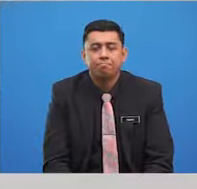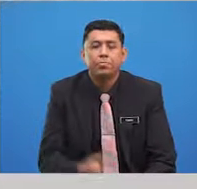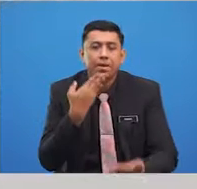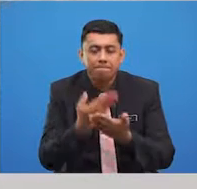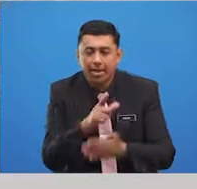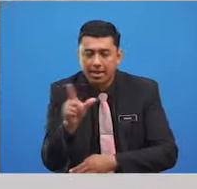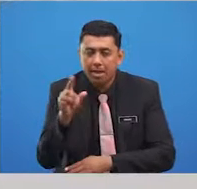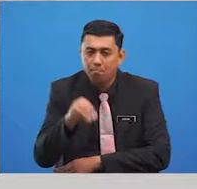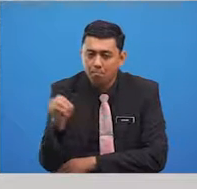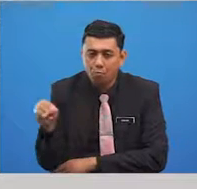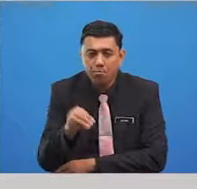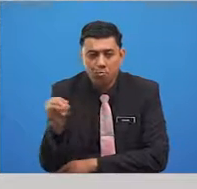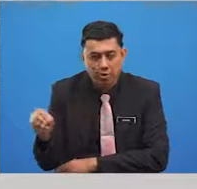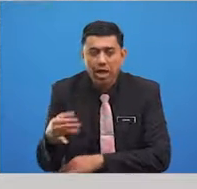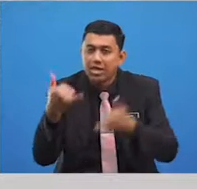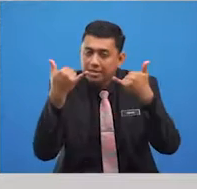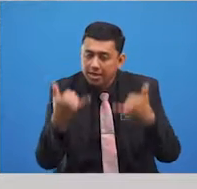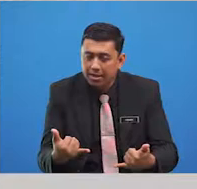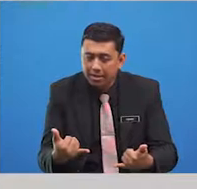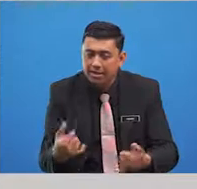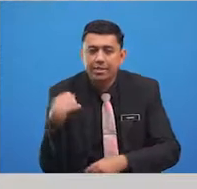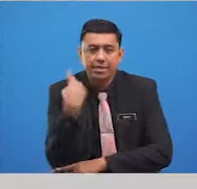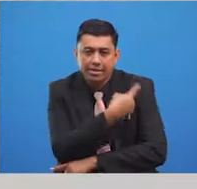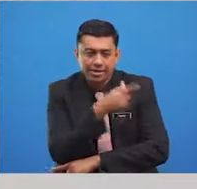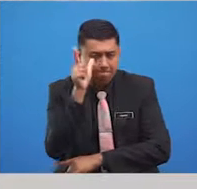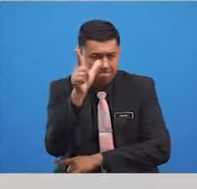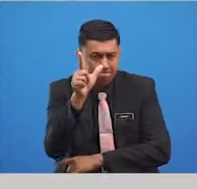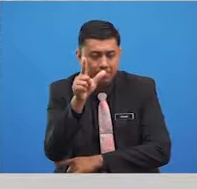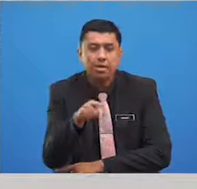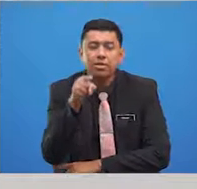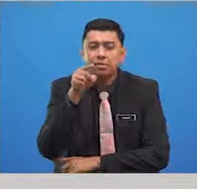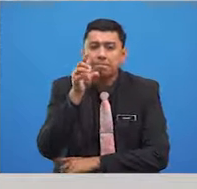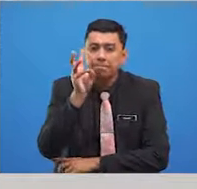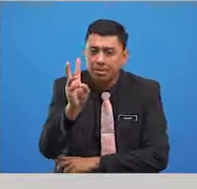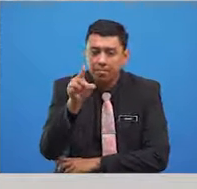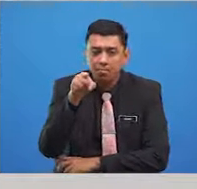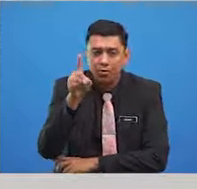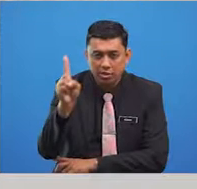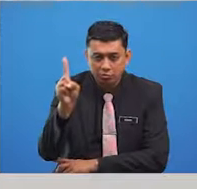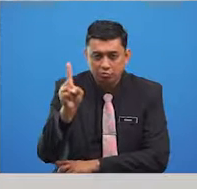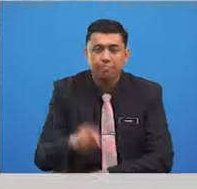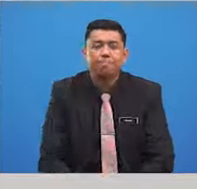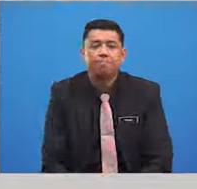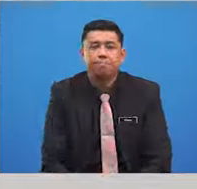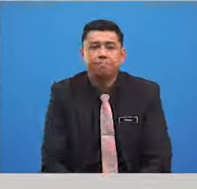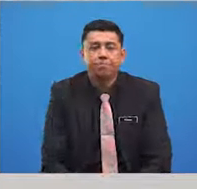Baiklah murid-murid, sekarang kita lihat kepada subtopik 6.1.